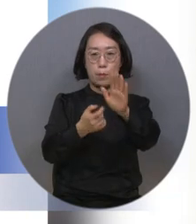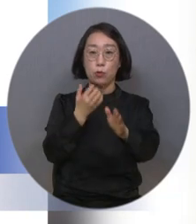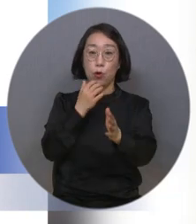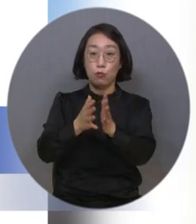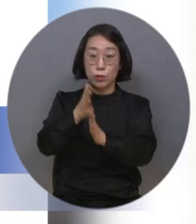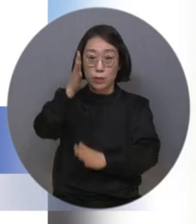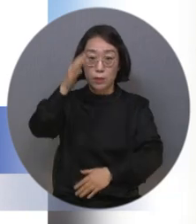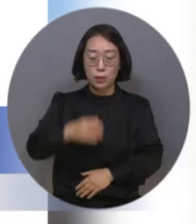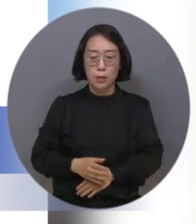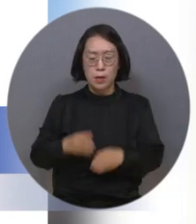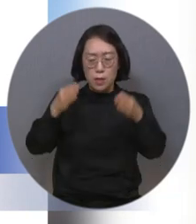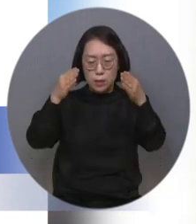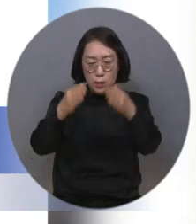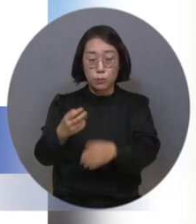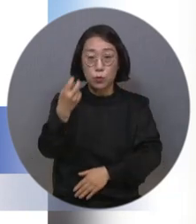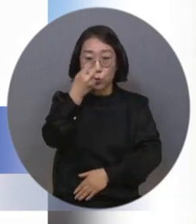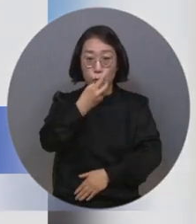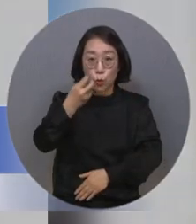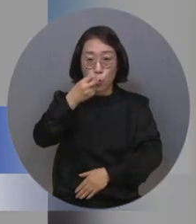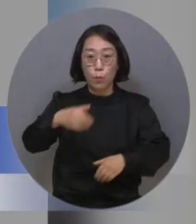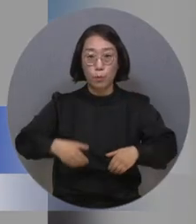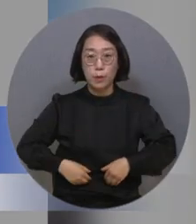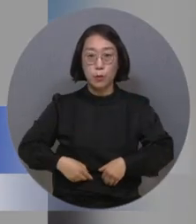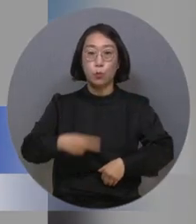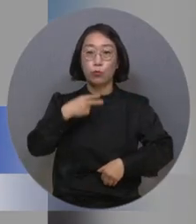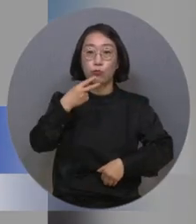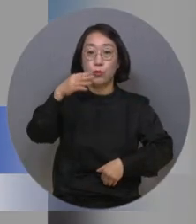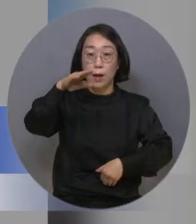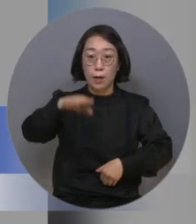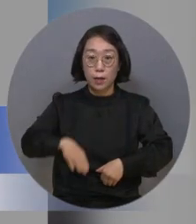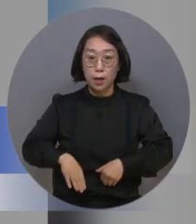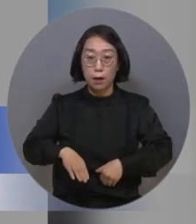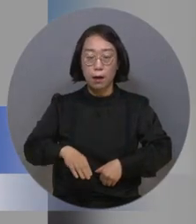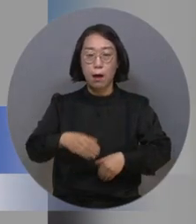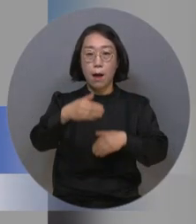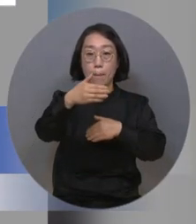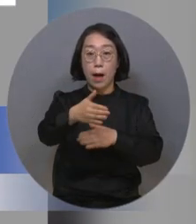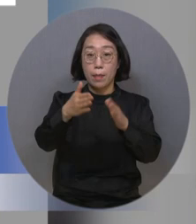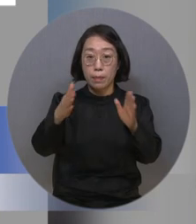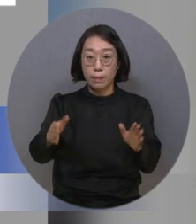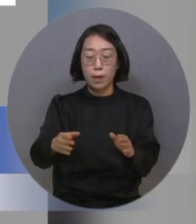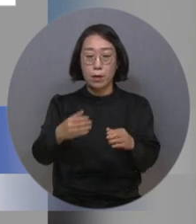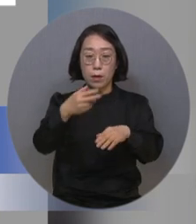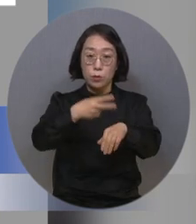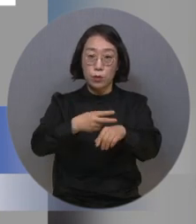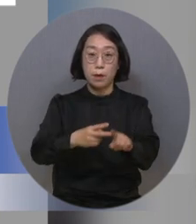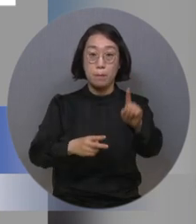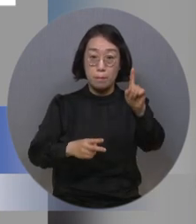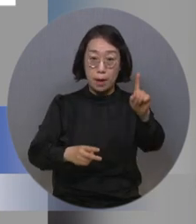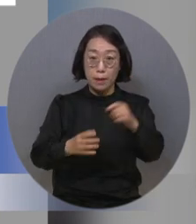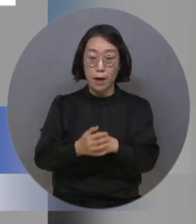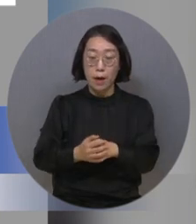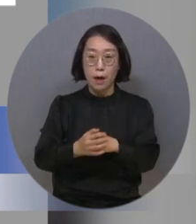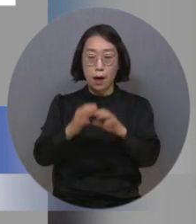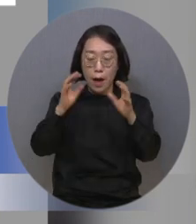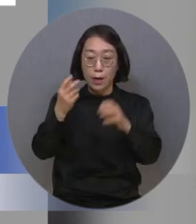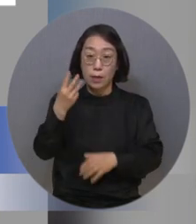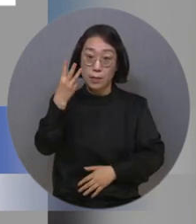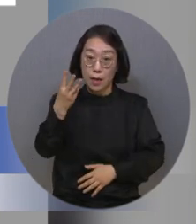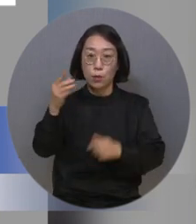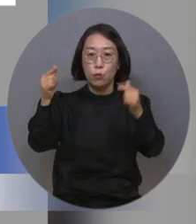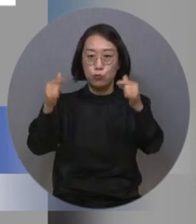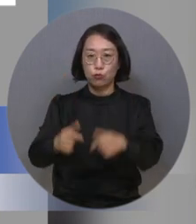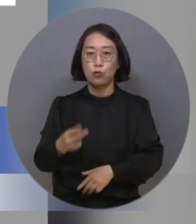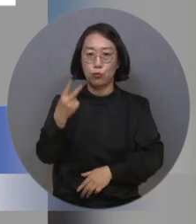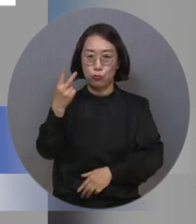서울시는 집중 돌봄이 필요한 생후 24개월 미만 0세반은 교사 1인당 아동 3명에서 2명으로 줄일